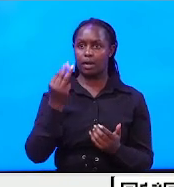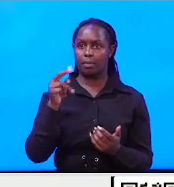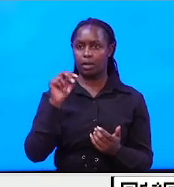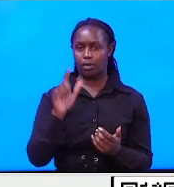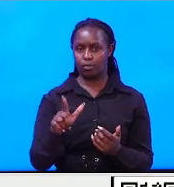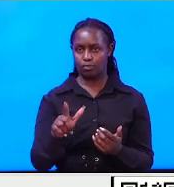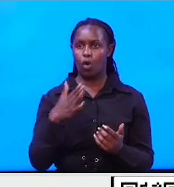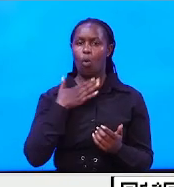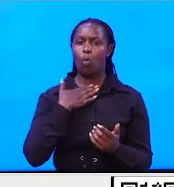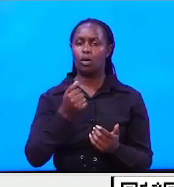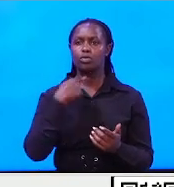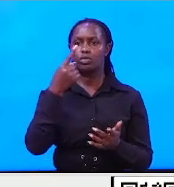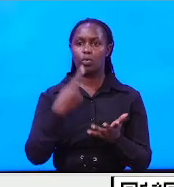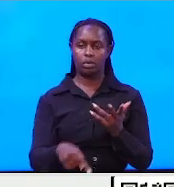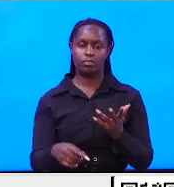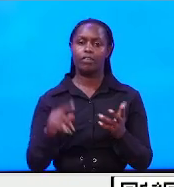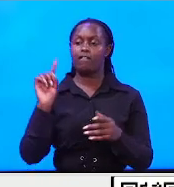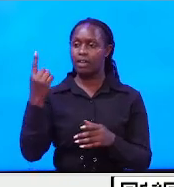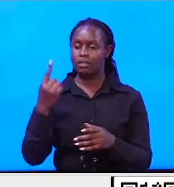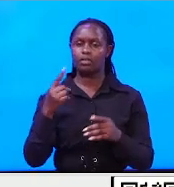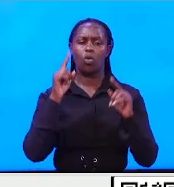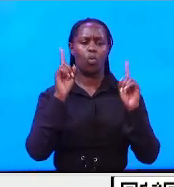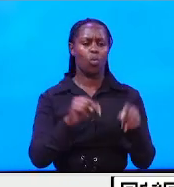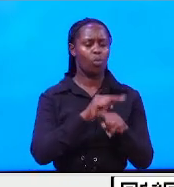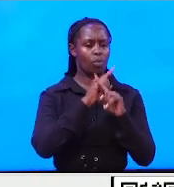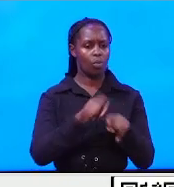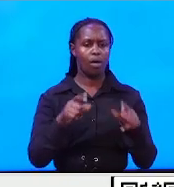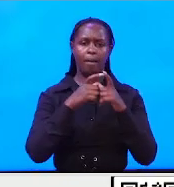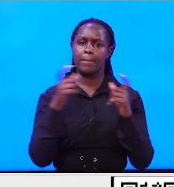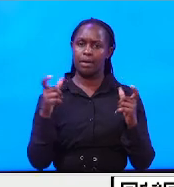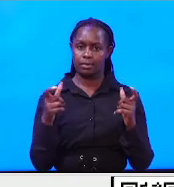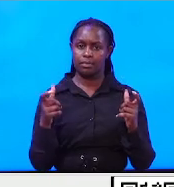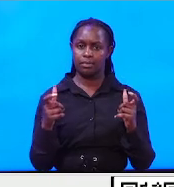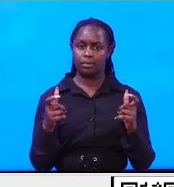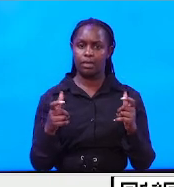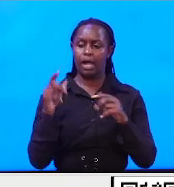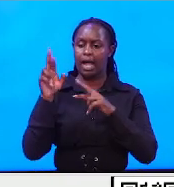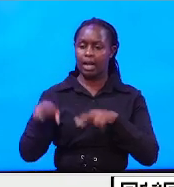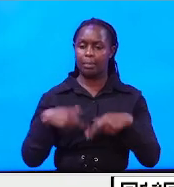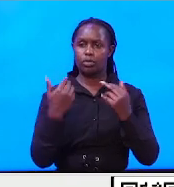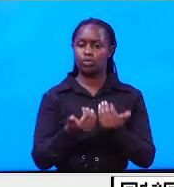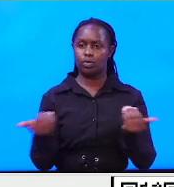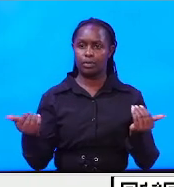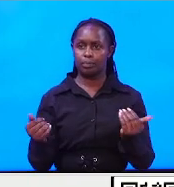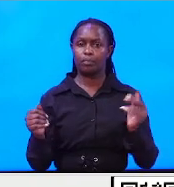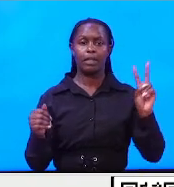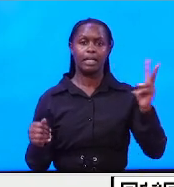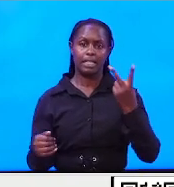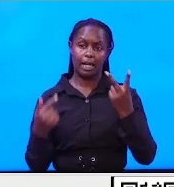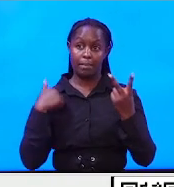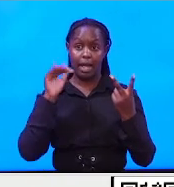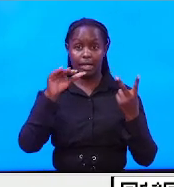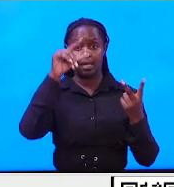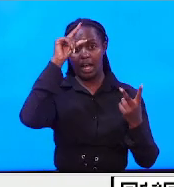kwanza kitendo hiki cha kulawiti watoto, ya kwanza. Ya pili, tunataka kuuliza polisi na